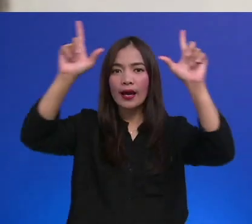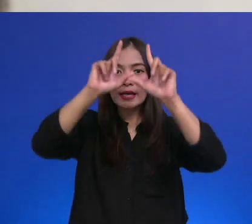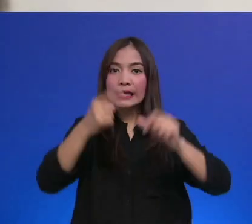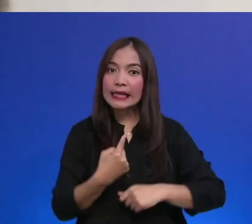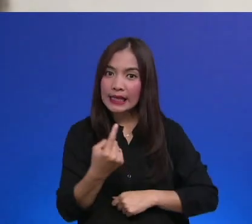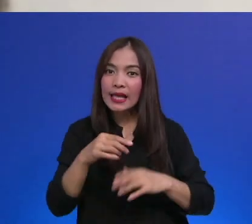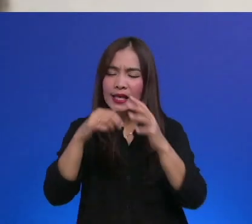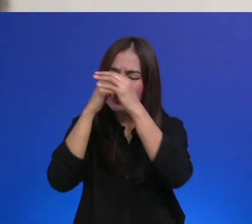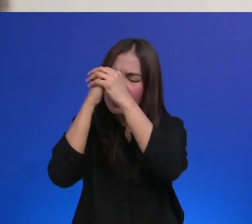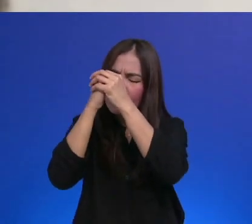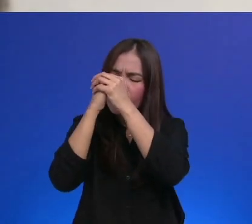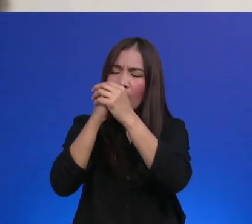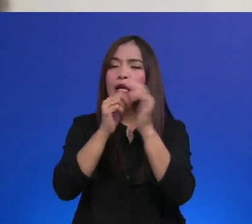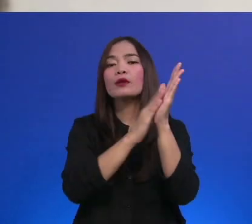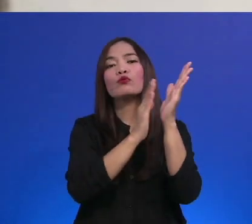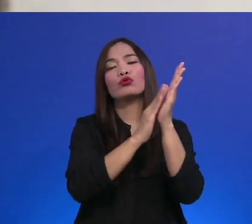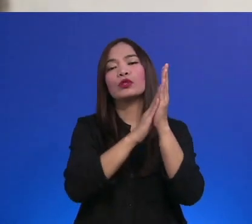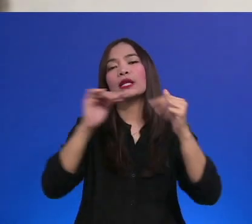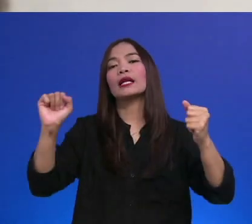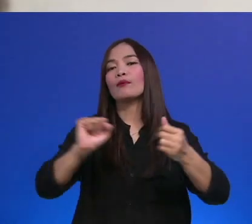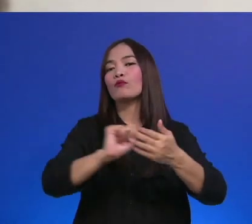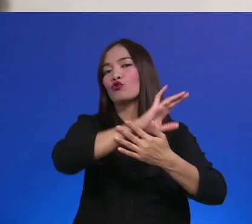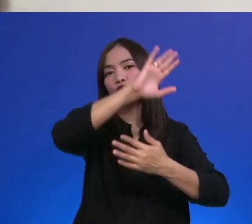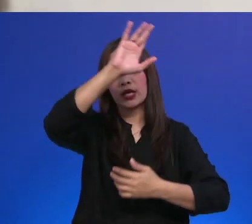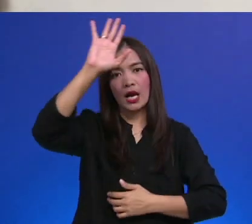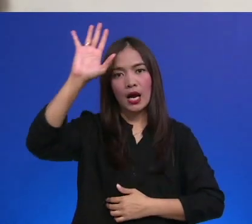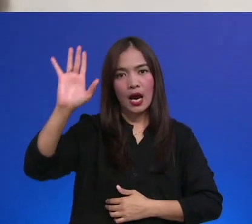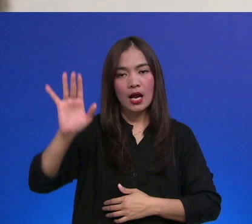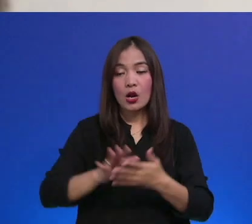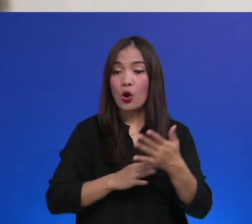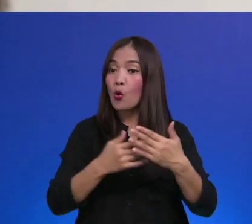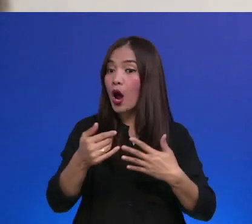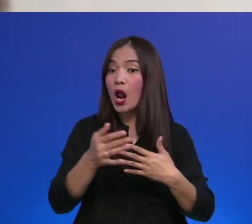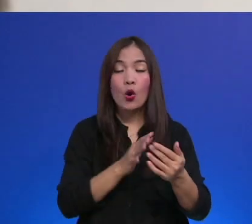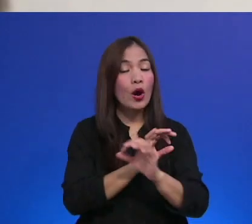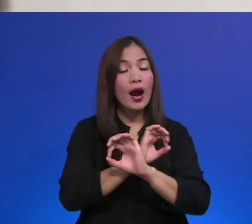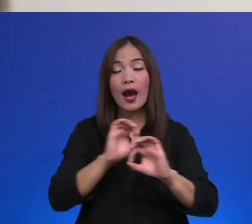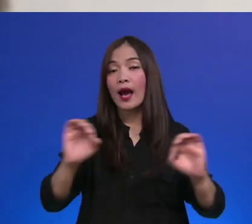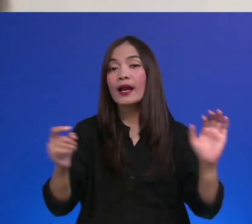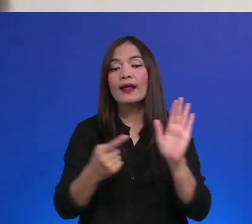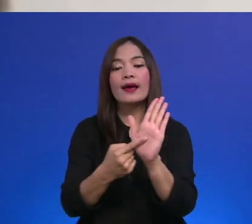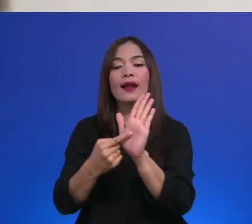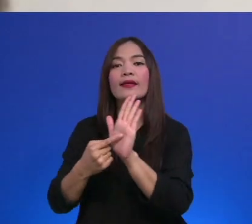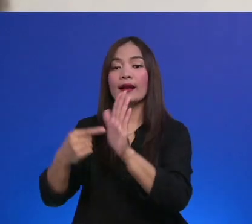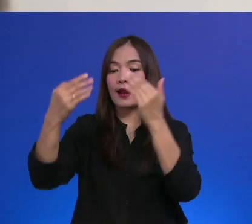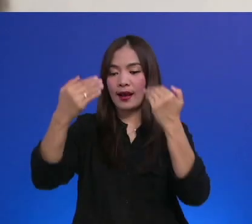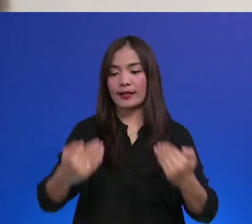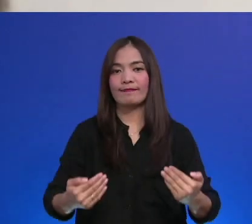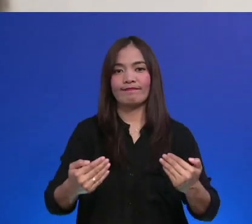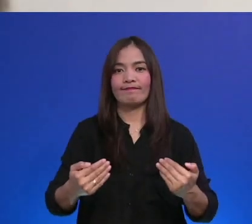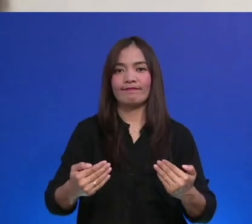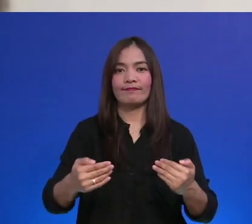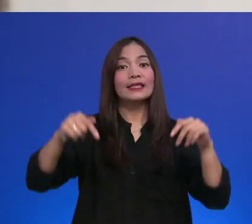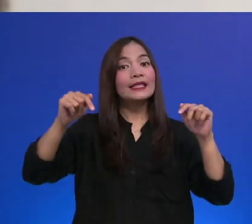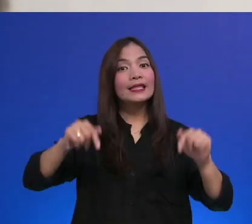yang dipuji dimuliakan walaupun tidak ada tanda-tanda lahiriyah inilah